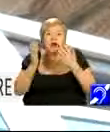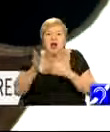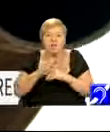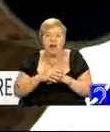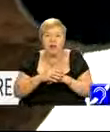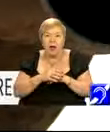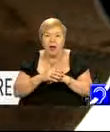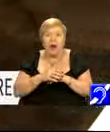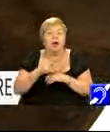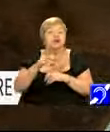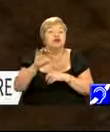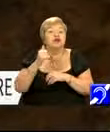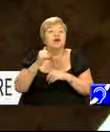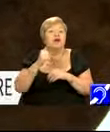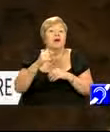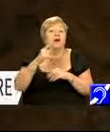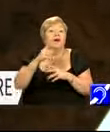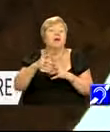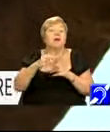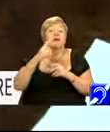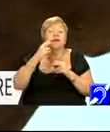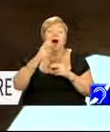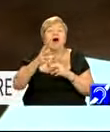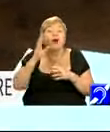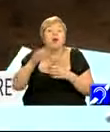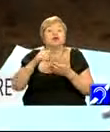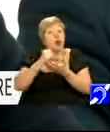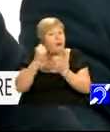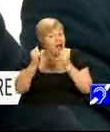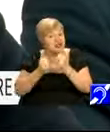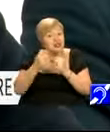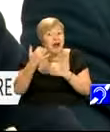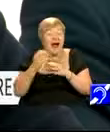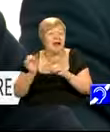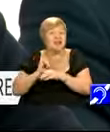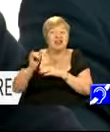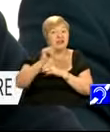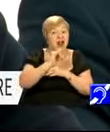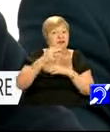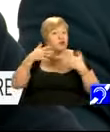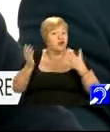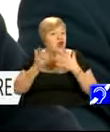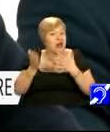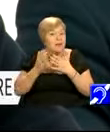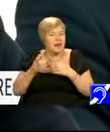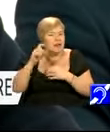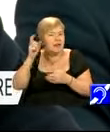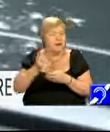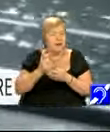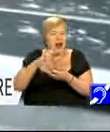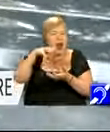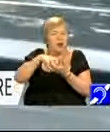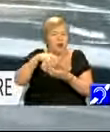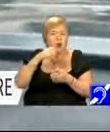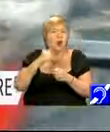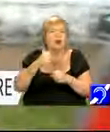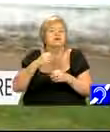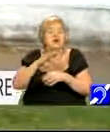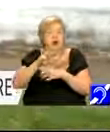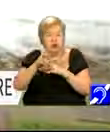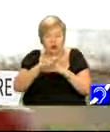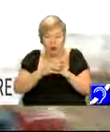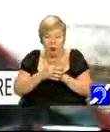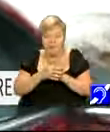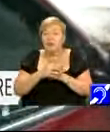mult mișcarea, și anume să aibă un autoturism cu care se deplaseze, sau pe parcări unde sunt multe autoturisme. Polițiștii au